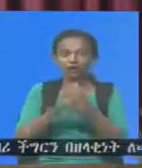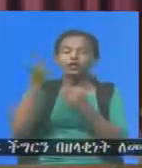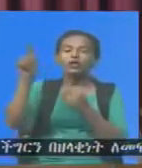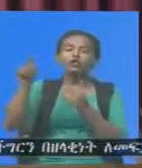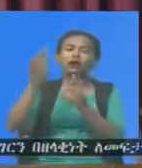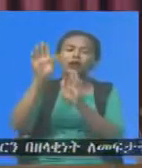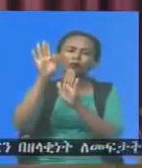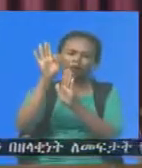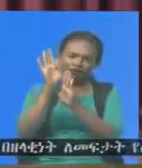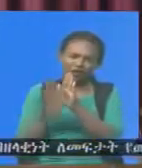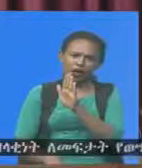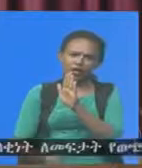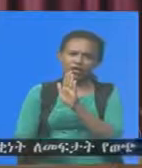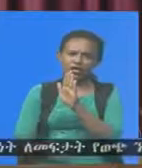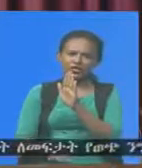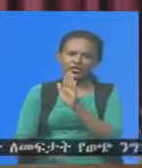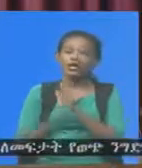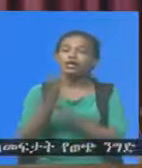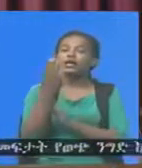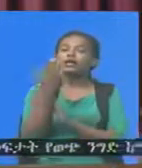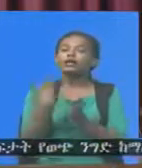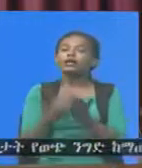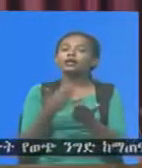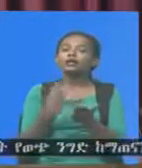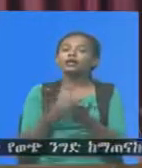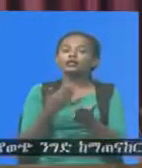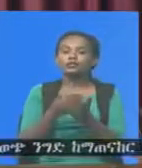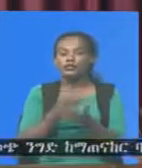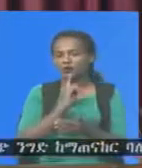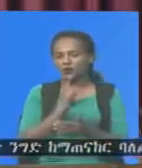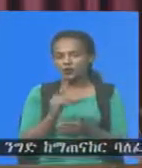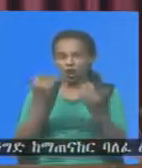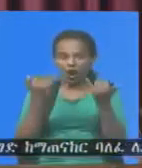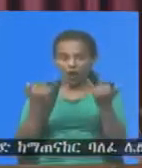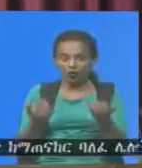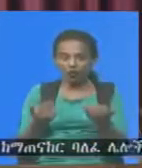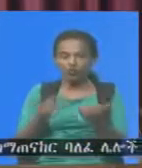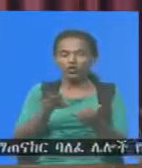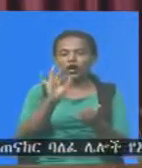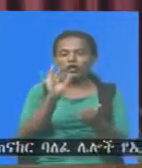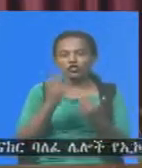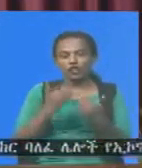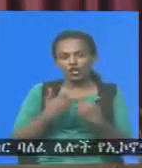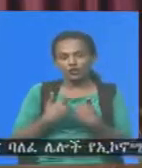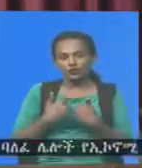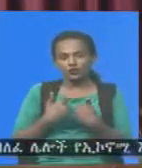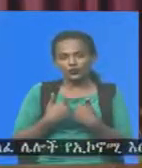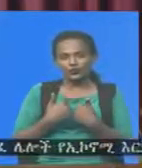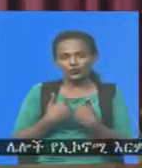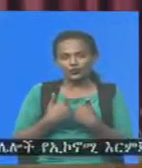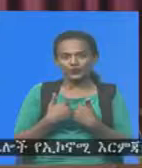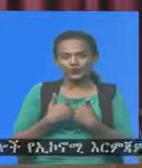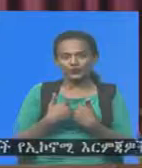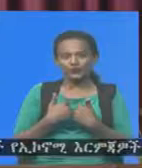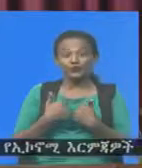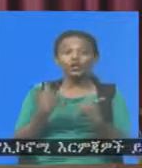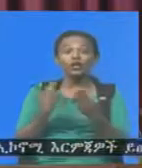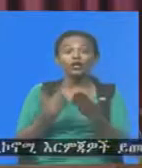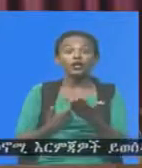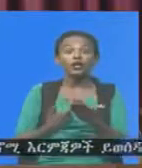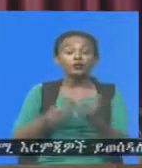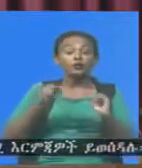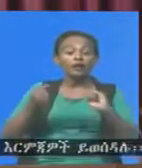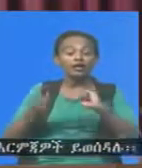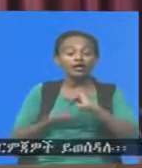በጣም ያነሰ ገንዘብ ነው አሁን ያገኘች ያለችው። ይሄ መቀየር